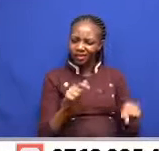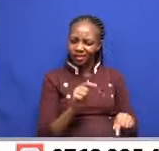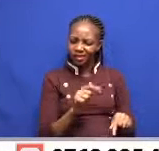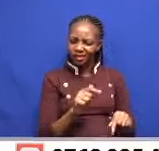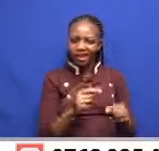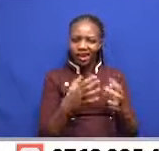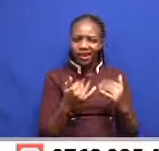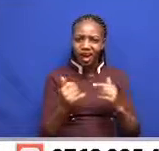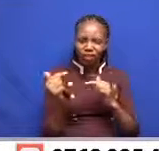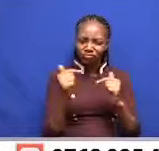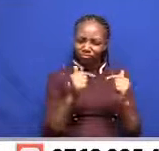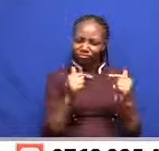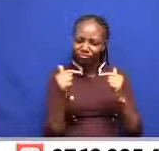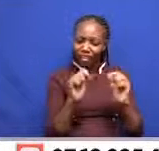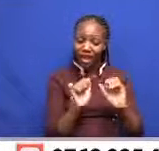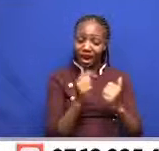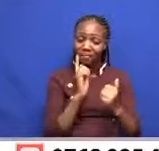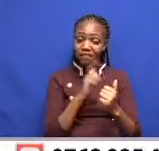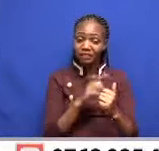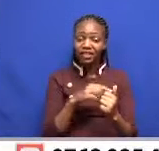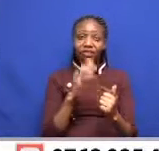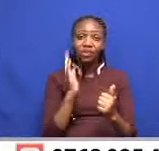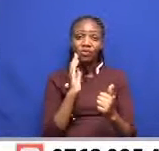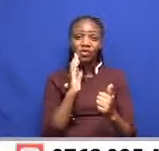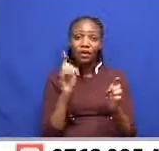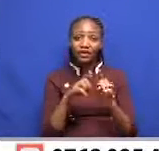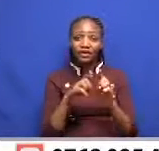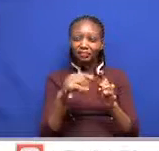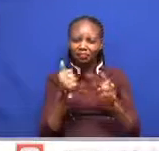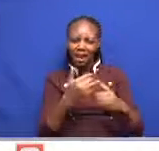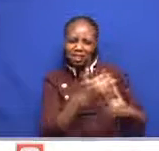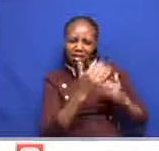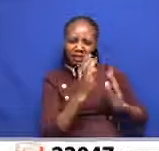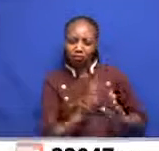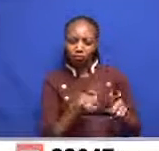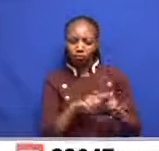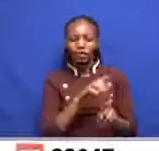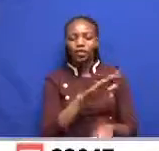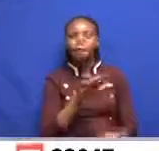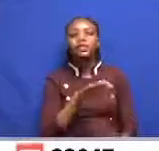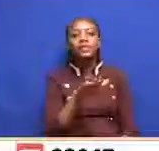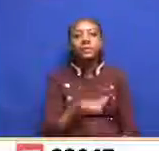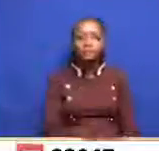limekuwa na mzozo kati ya mama huyo na bwenyenye moja eneo hilo.